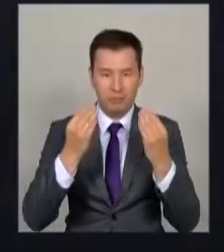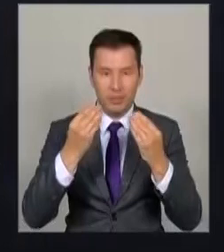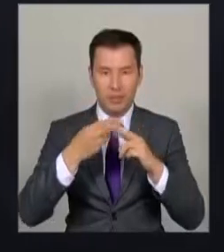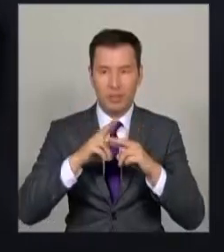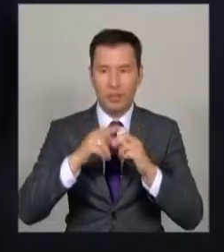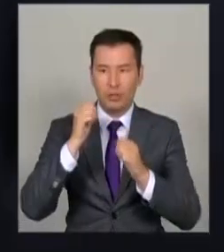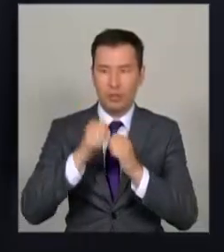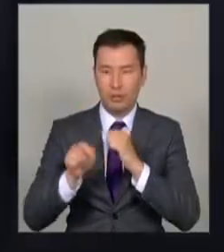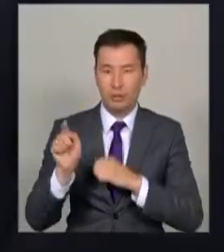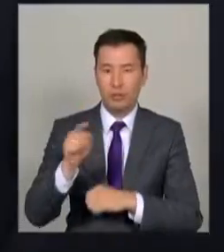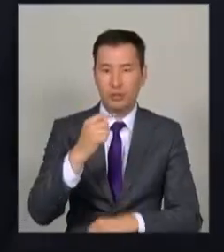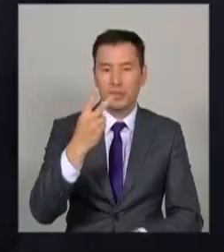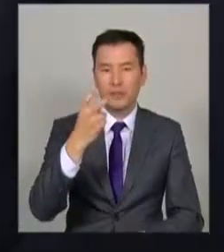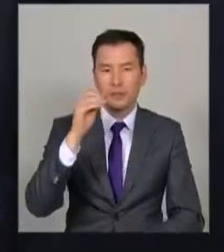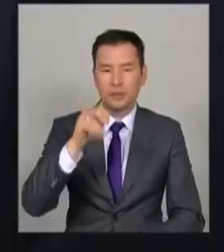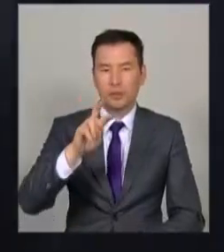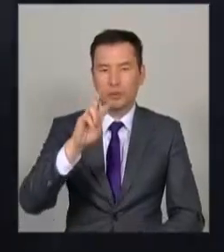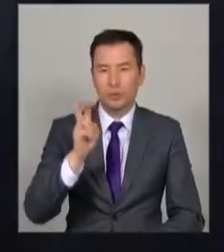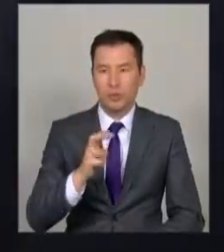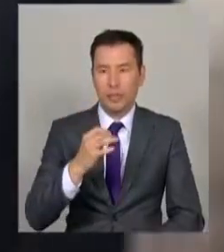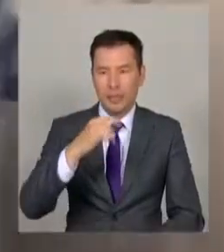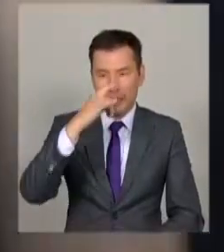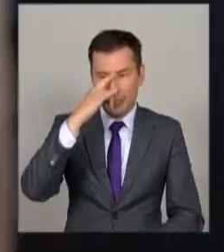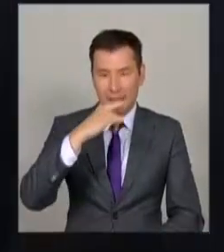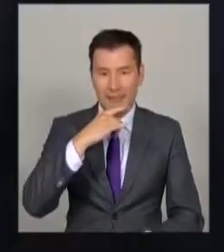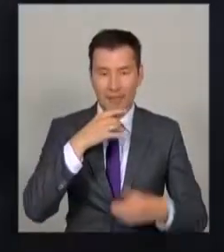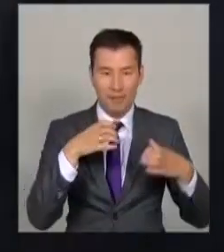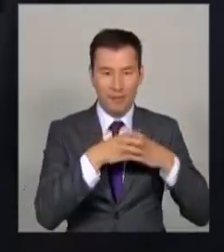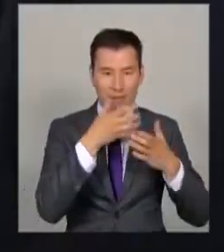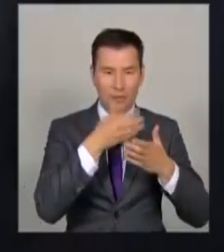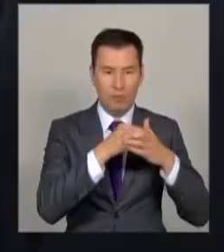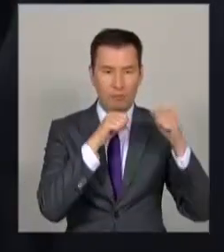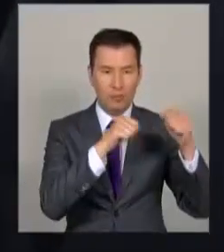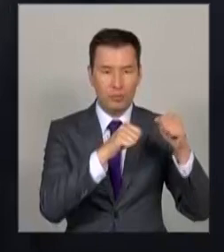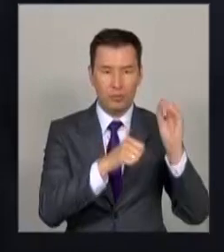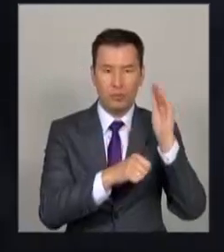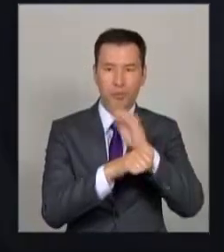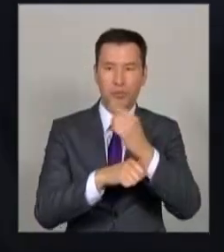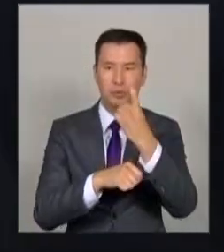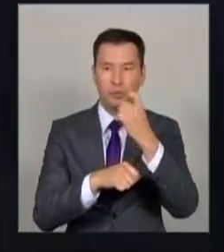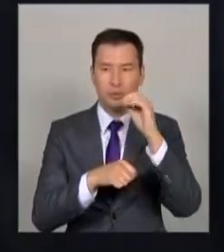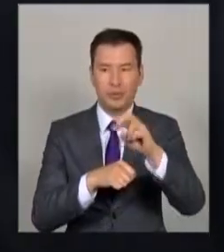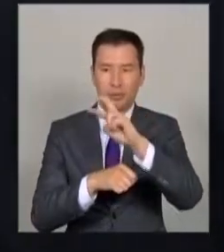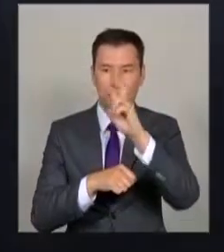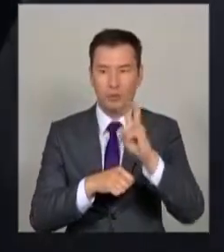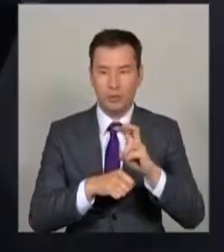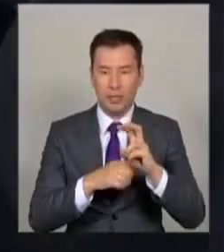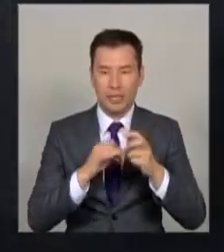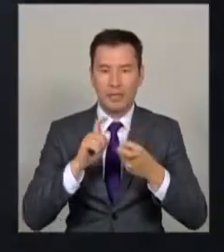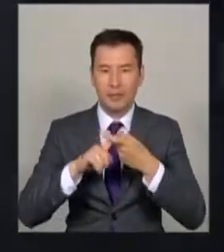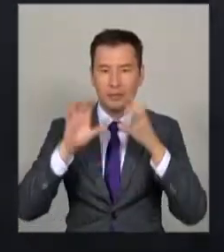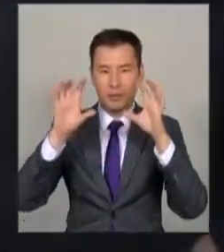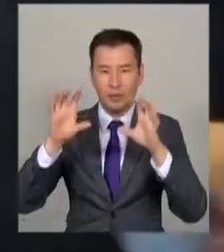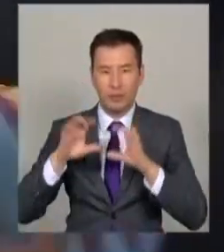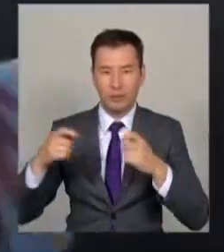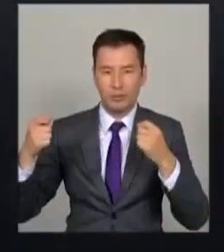доллар төлейтін болады. Және де өзіміздің Қазақстандық спорт бокс федерациясы қосымша 100 мың доллардан береді. Және де өзіміздің заңнамызға